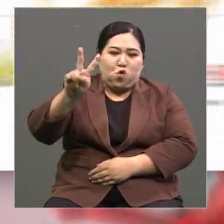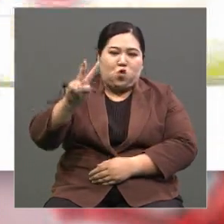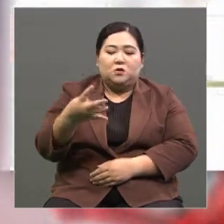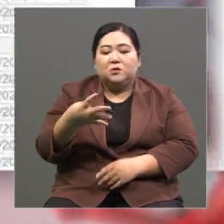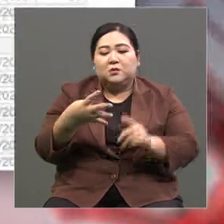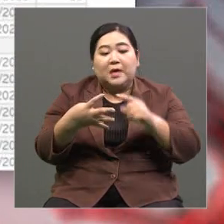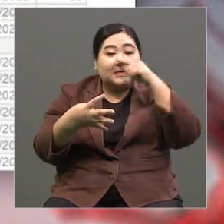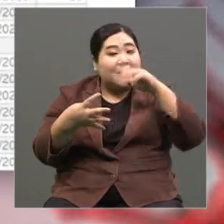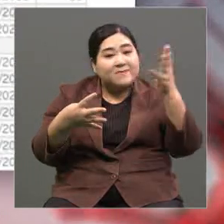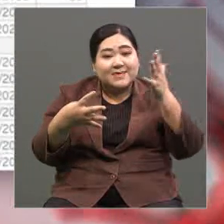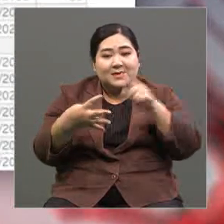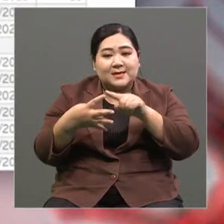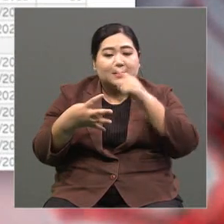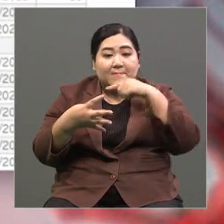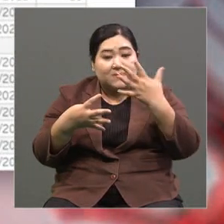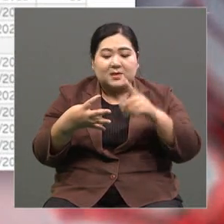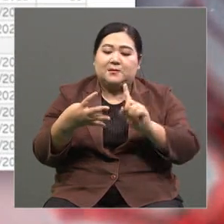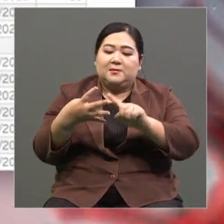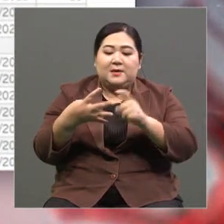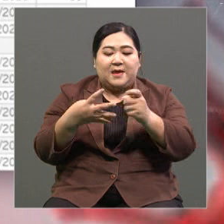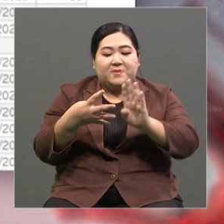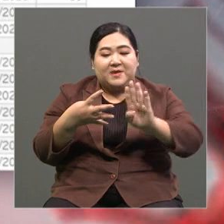ยังไม่พบนะคะส่วน